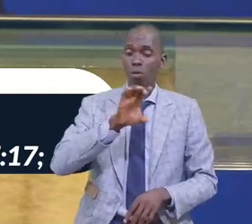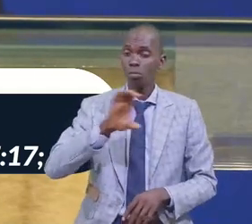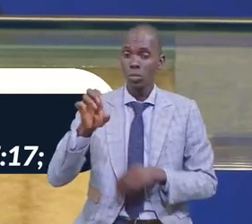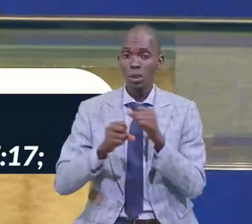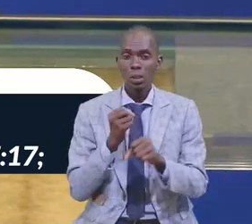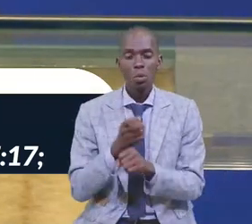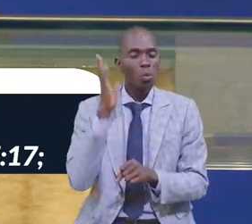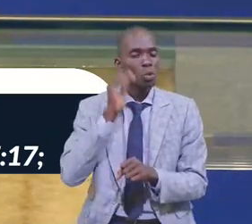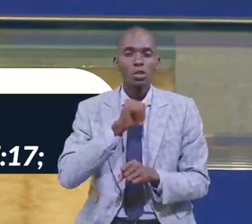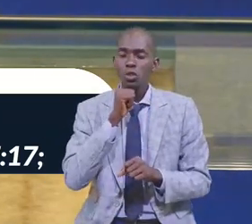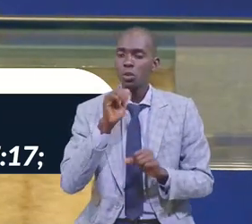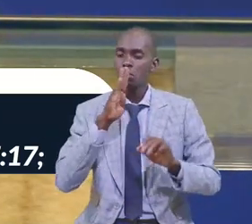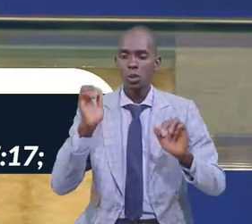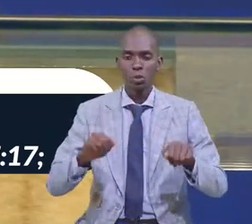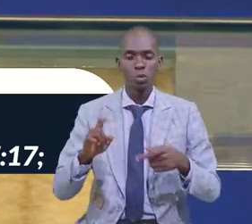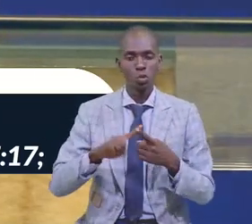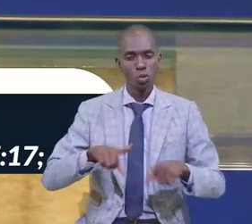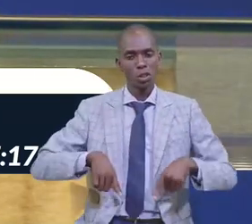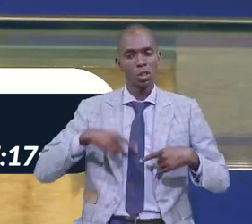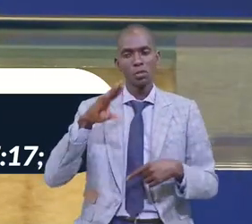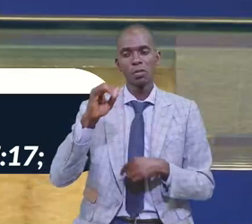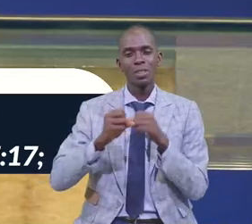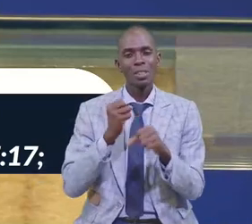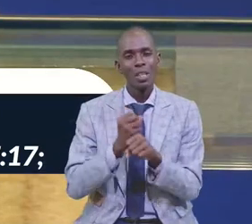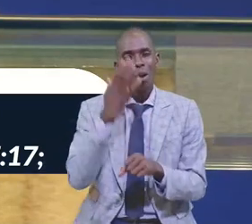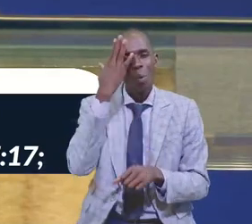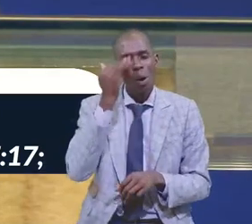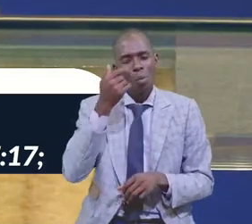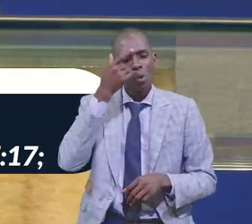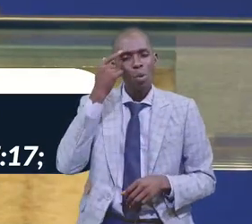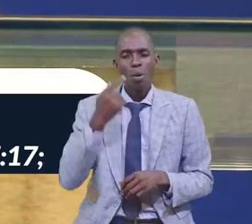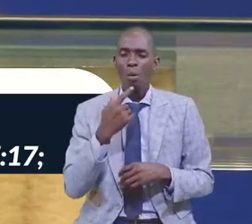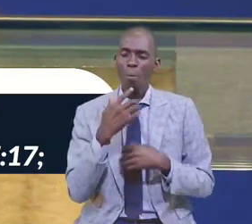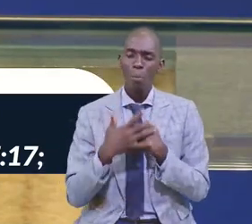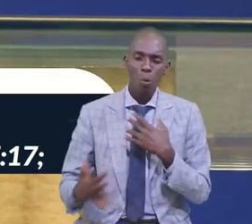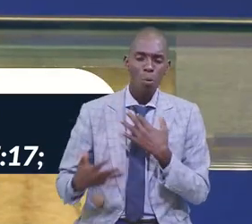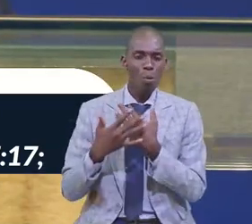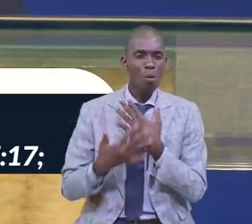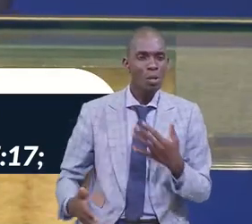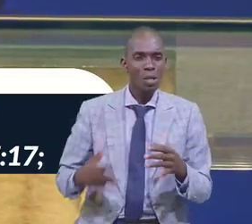100 ans, ils n'auraient même pas arrivé à 50 ans.